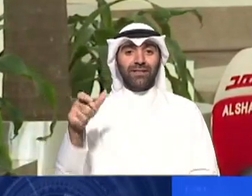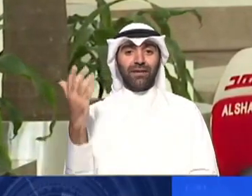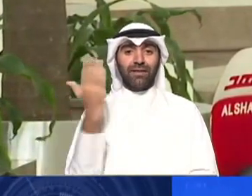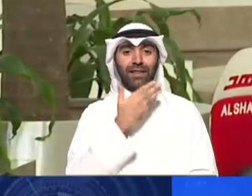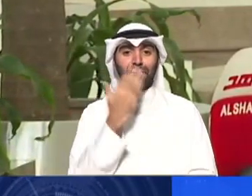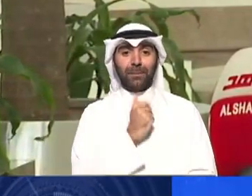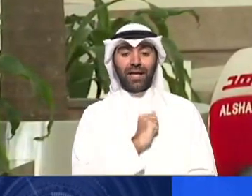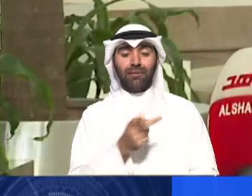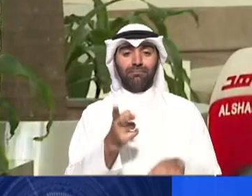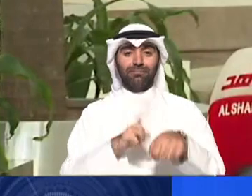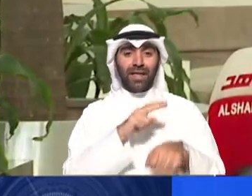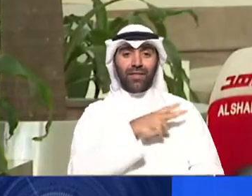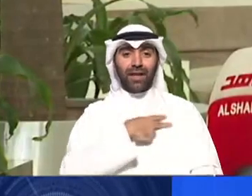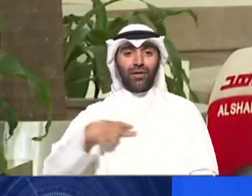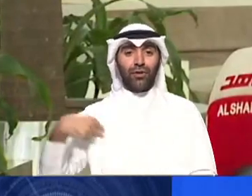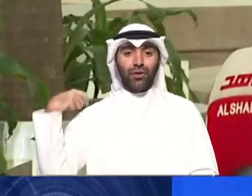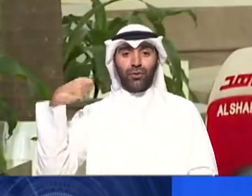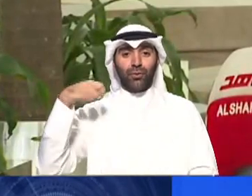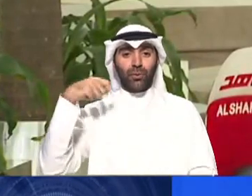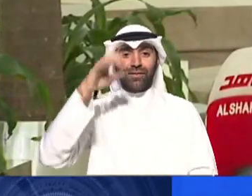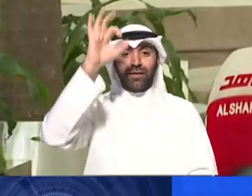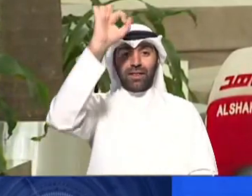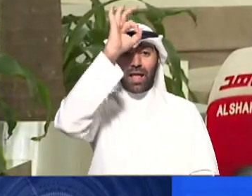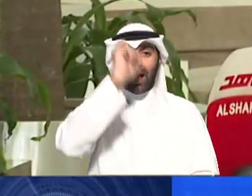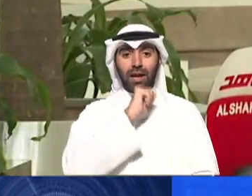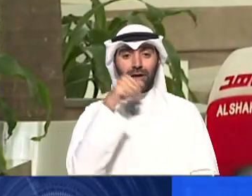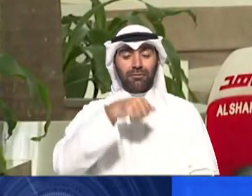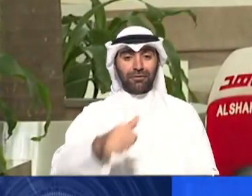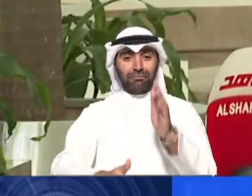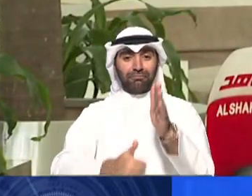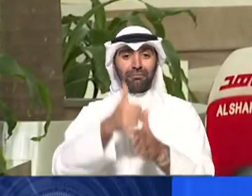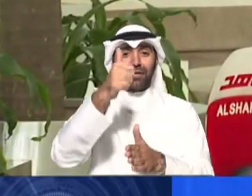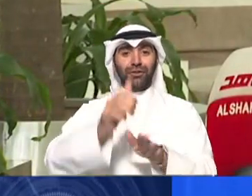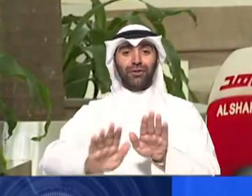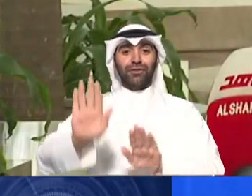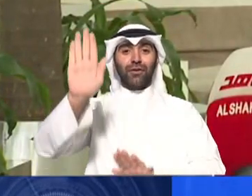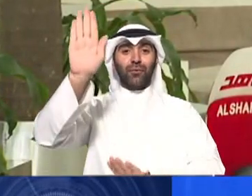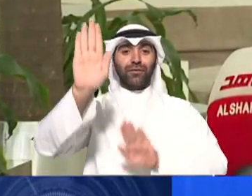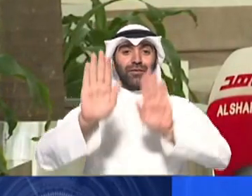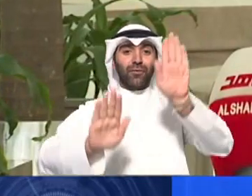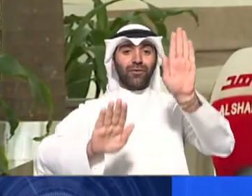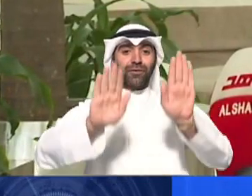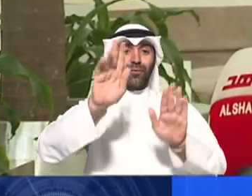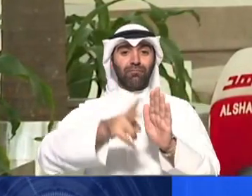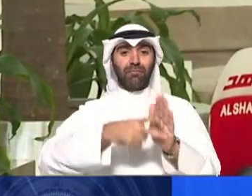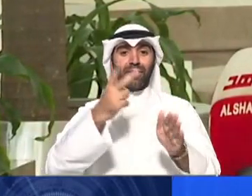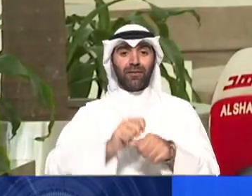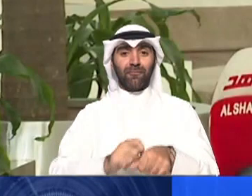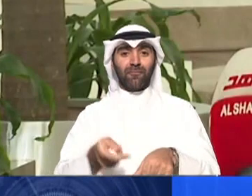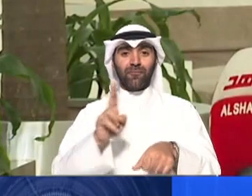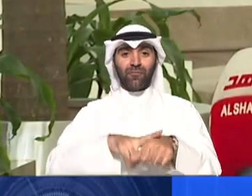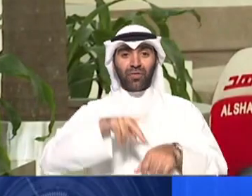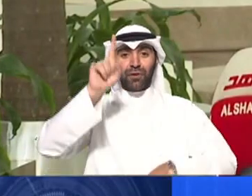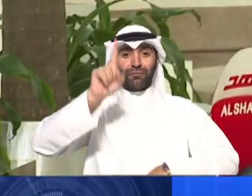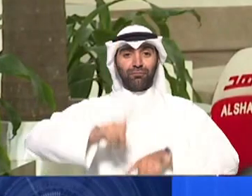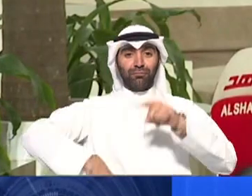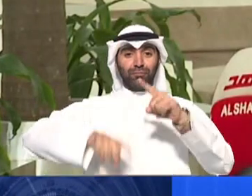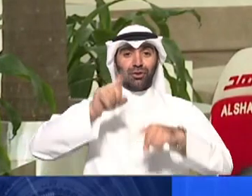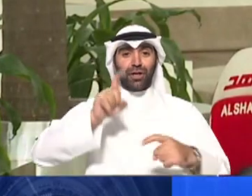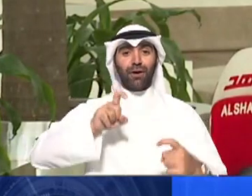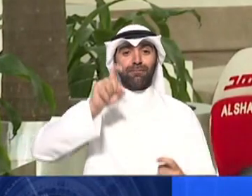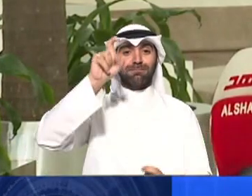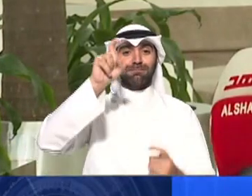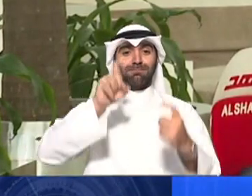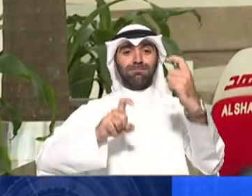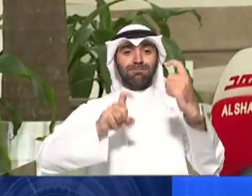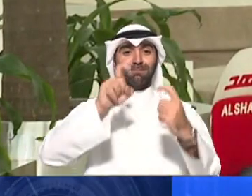الديمقراطية. الإساءات، بعض الإساءات وبعض التصرفات اللي حصلت في الجلسة نتعامل معها وفق اللائحة وستشطب وفق